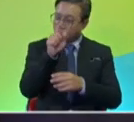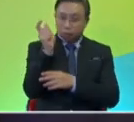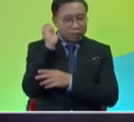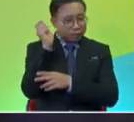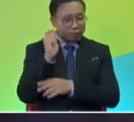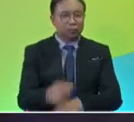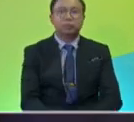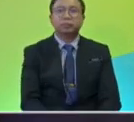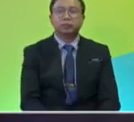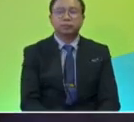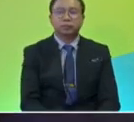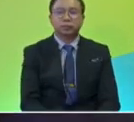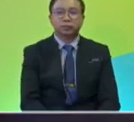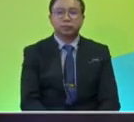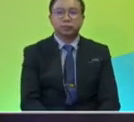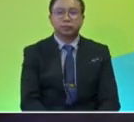gel